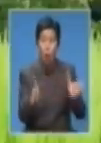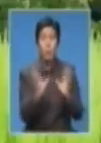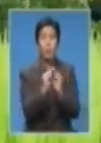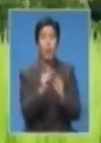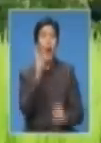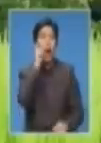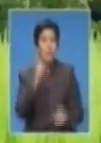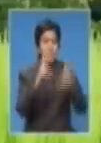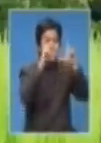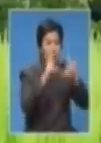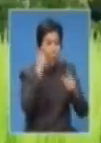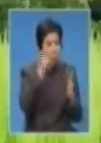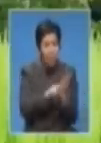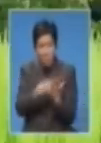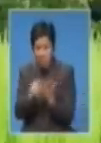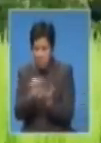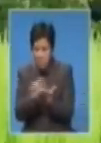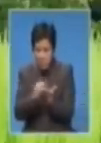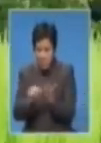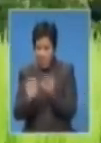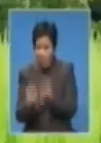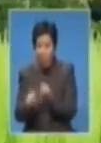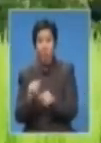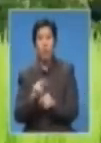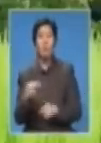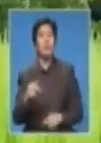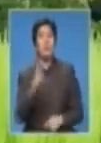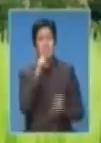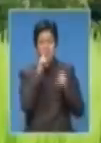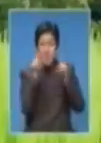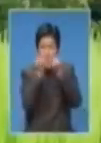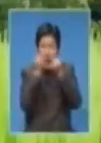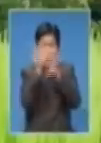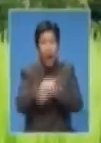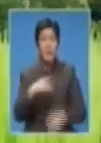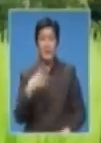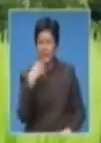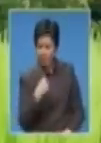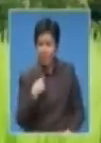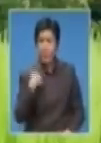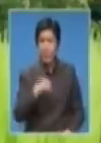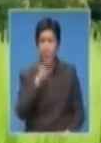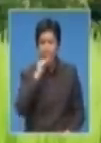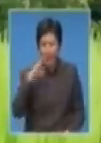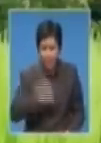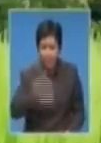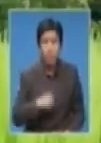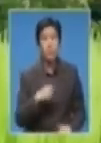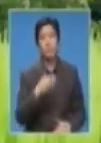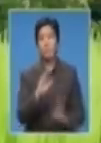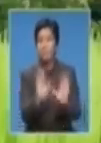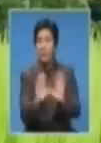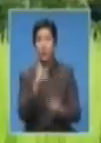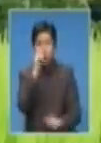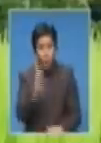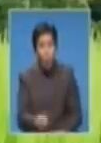ออกไปตีความผิดๆหมดอ่ะมันเหมือนกับเอ๊ะจับผิดผมทุกอย่างเลยไม่ใช่ผมพูดต้องดูว่าผมพูดเจตนาของผมคืออะไรแล้วไปช่วยทำใจ